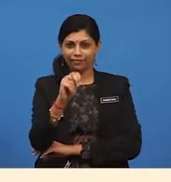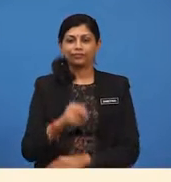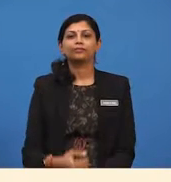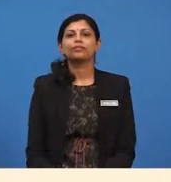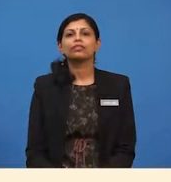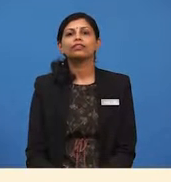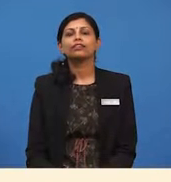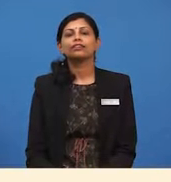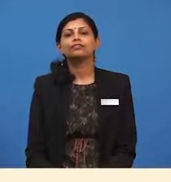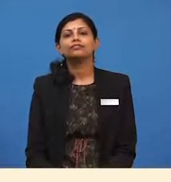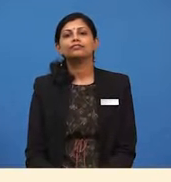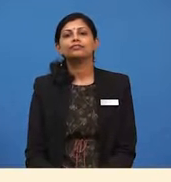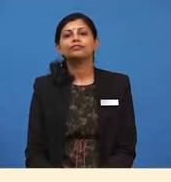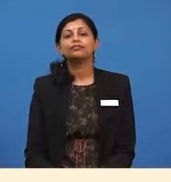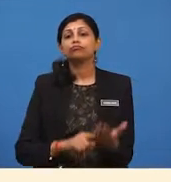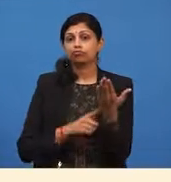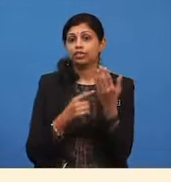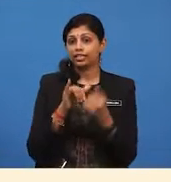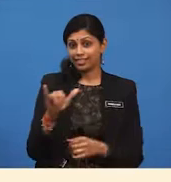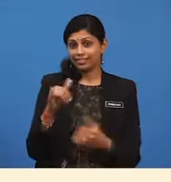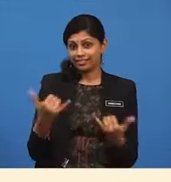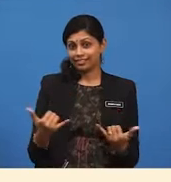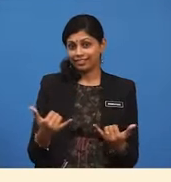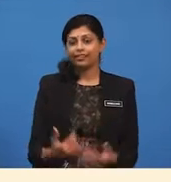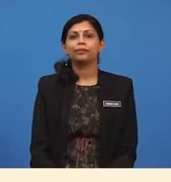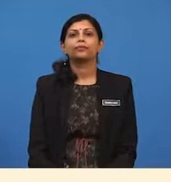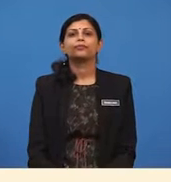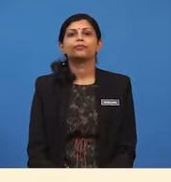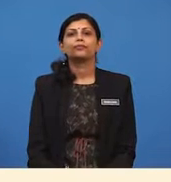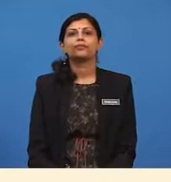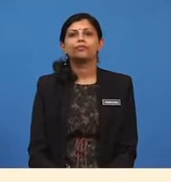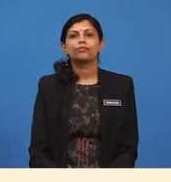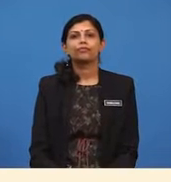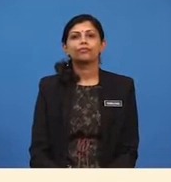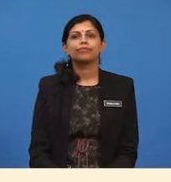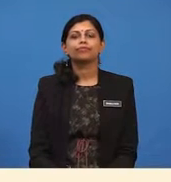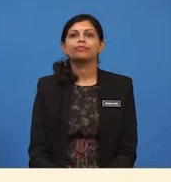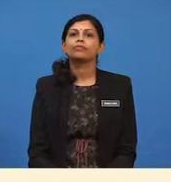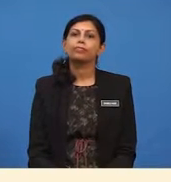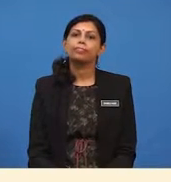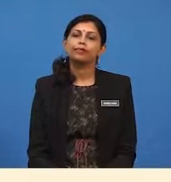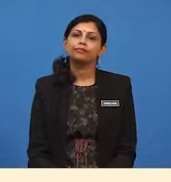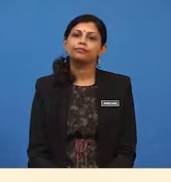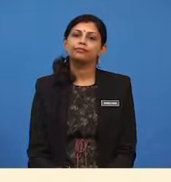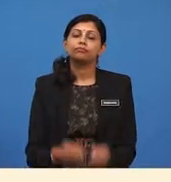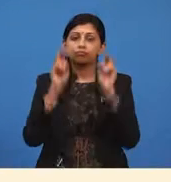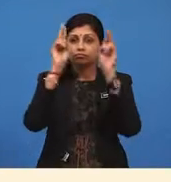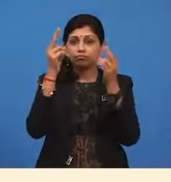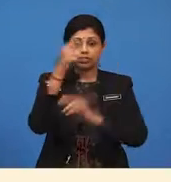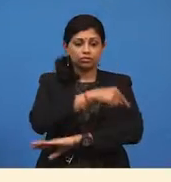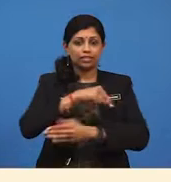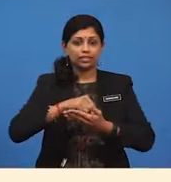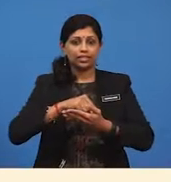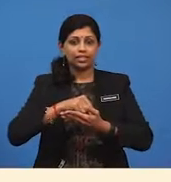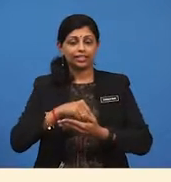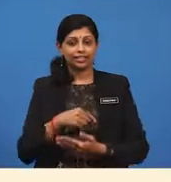Baiklah murid-murid, mari kita mulakan. Sebelum cikgu menerangkan dengan lebih lanjut tajuk kita hari ini,